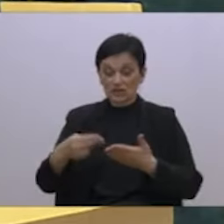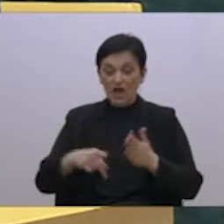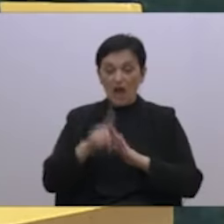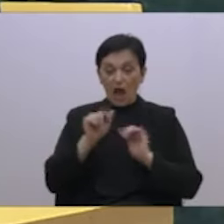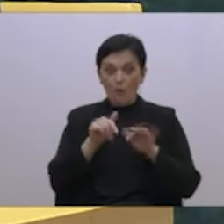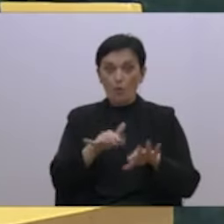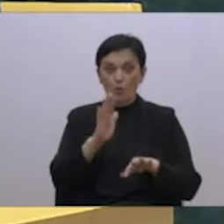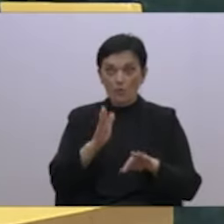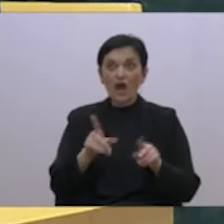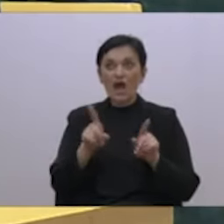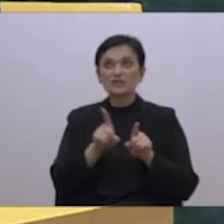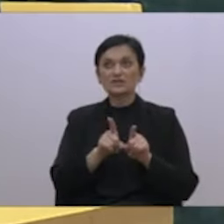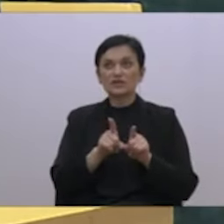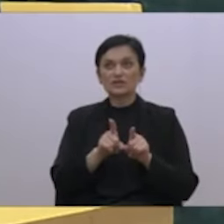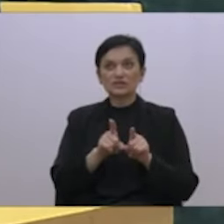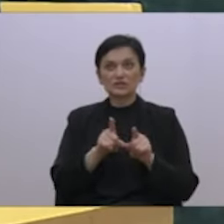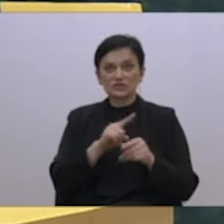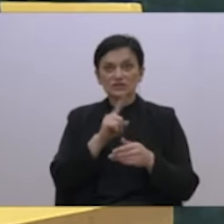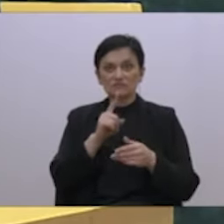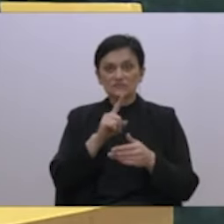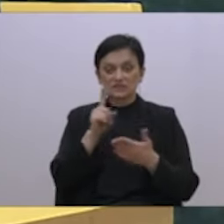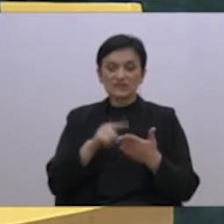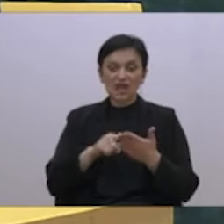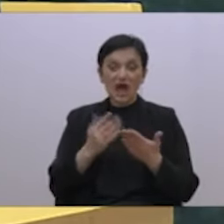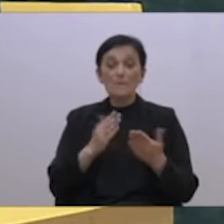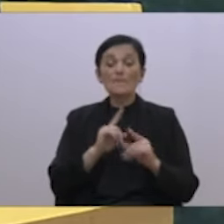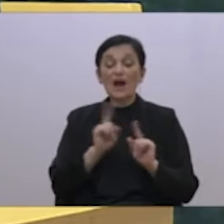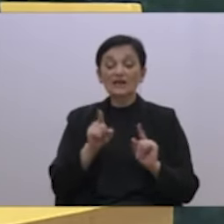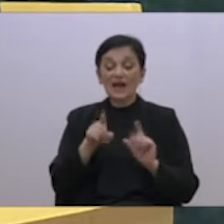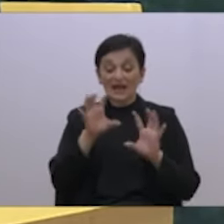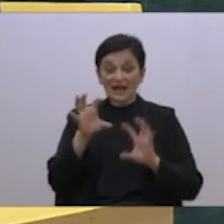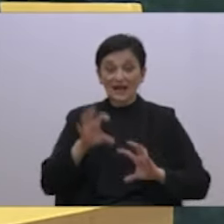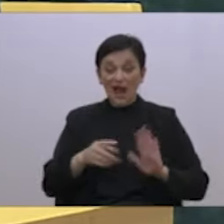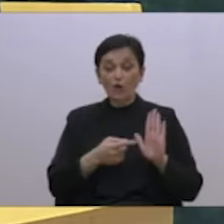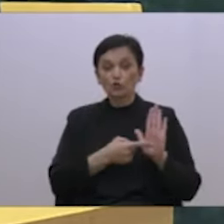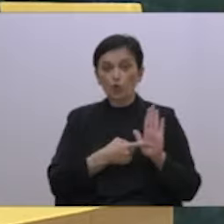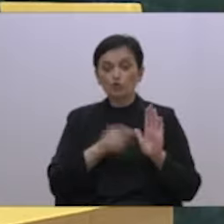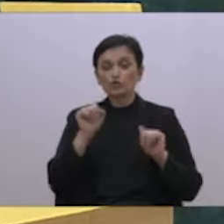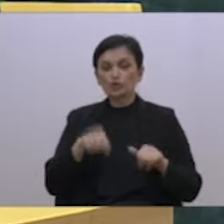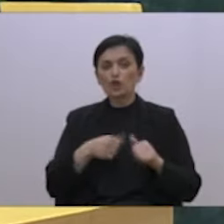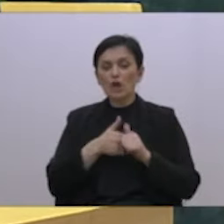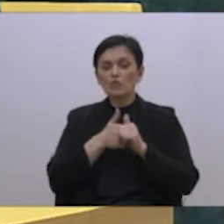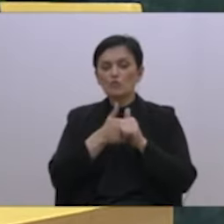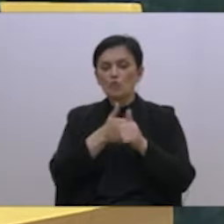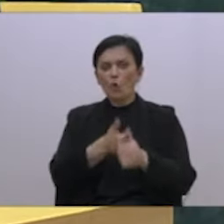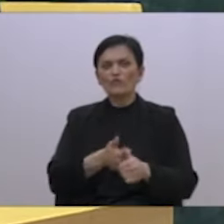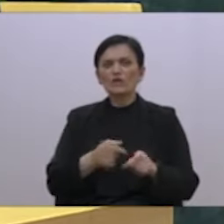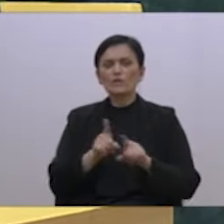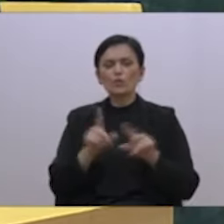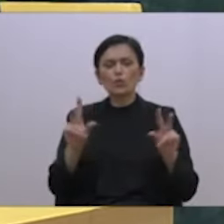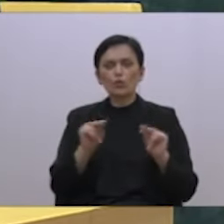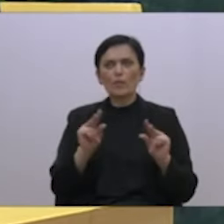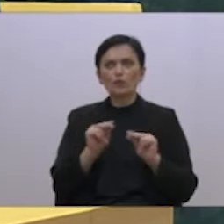მოქმედება, ესეც საკითხავია. მაგრამ ამ კანონს შეიძლება მოხდეს იმდენი, ასე ვთქვათ,